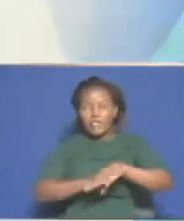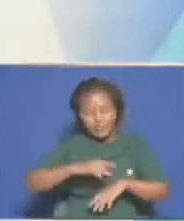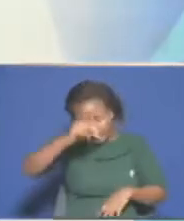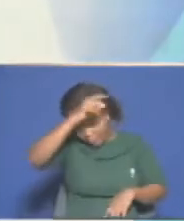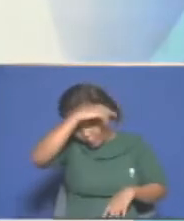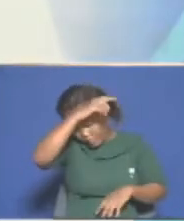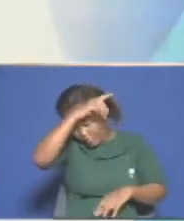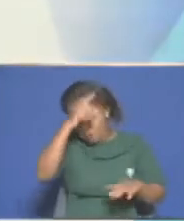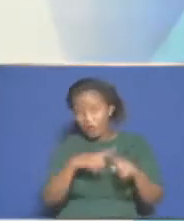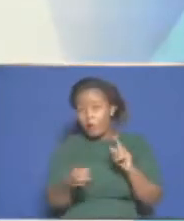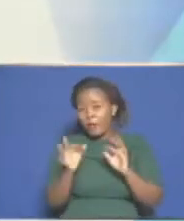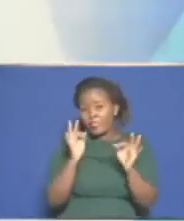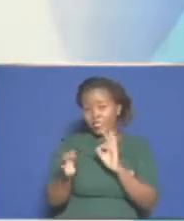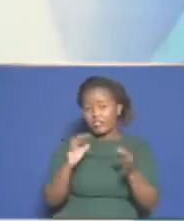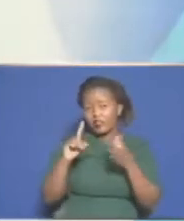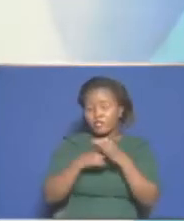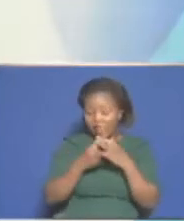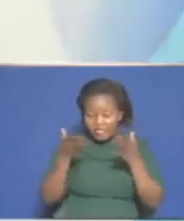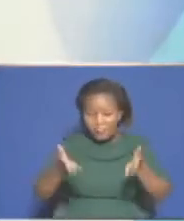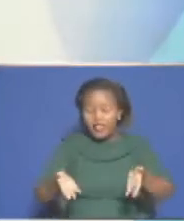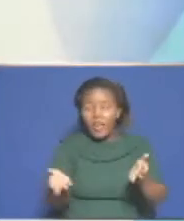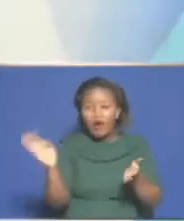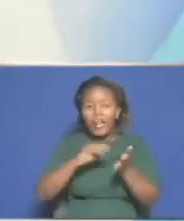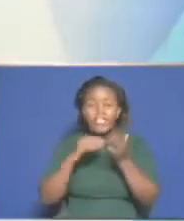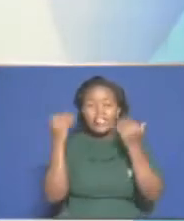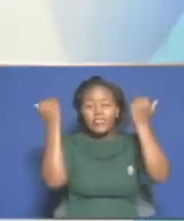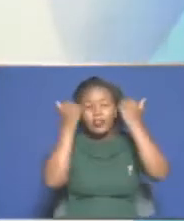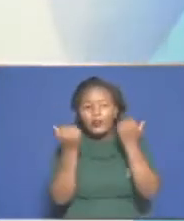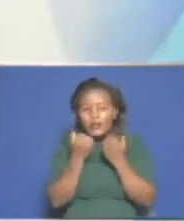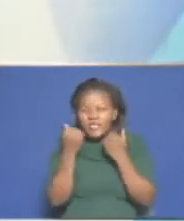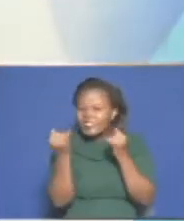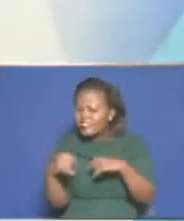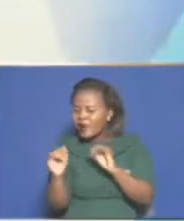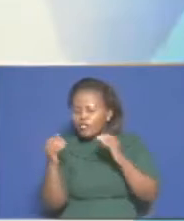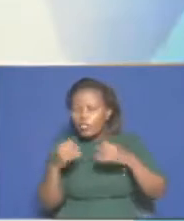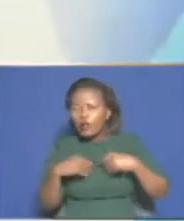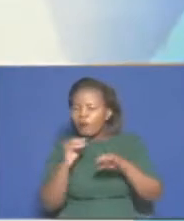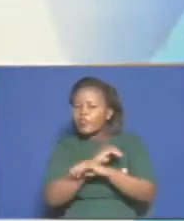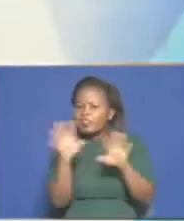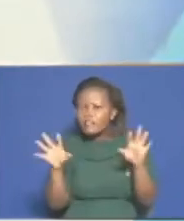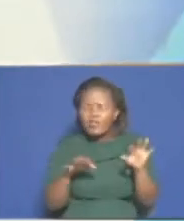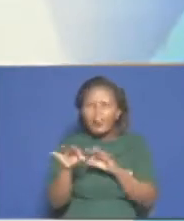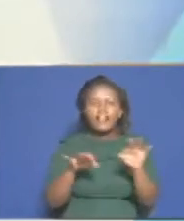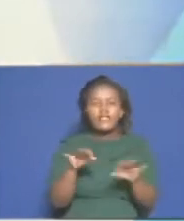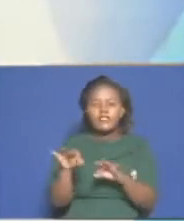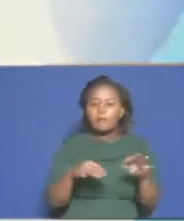But wakianza mambo ya tuende kotini tena tutafute mwafaka ama ili